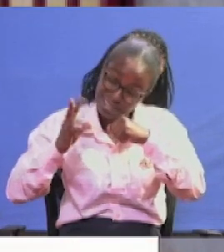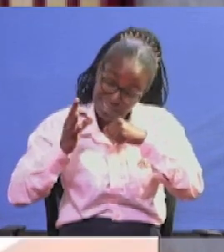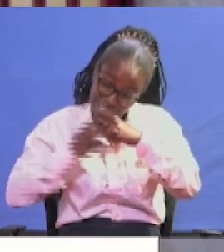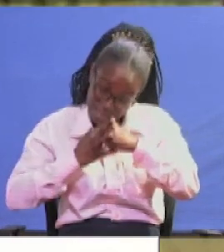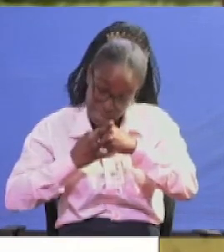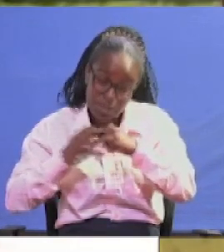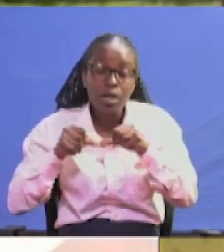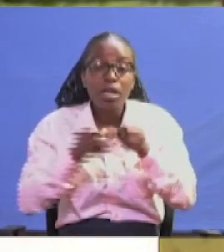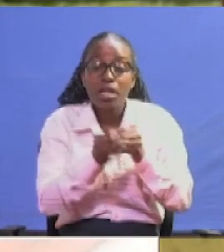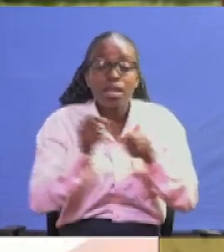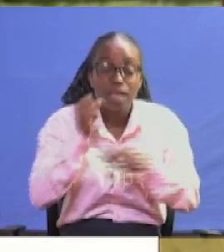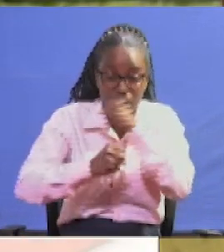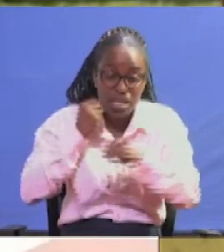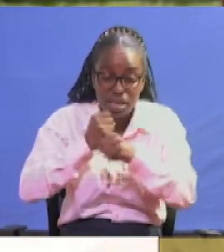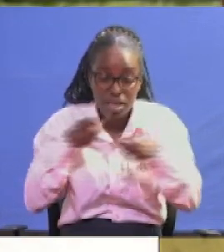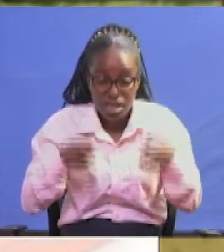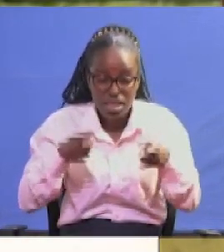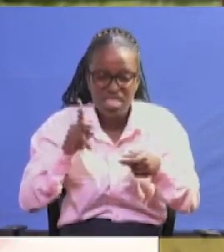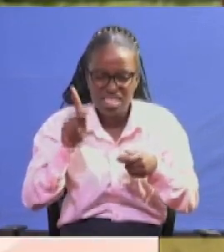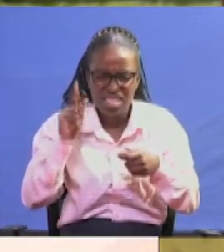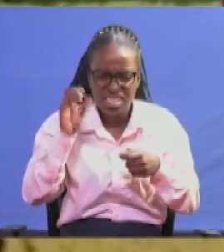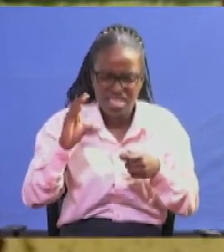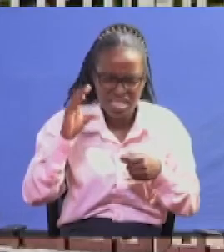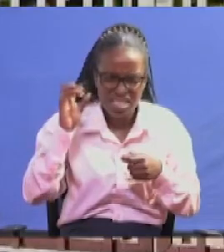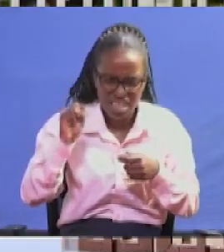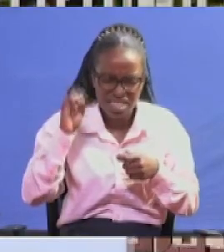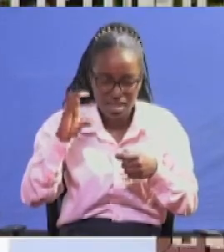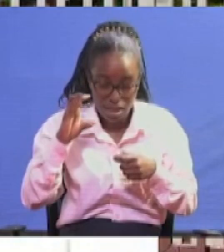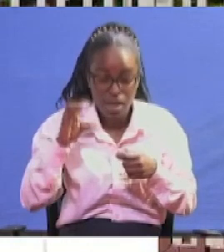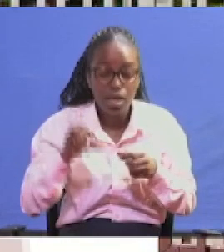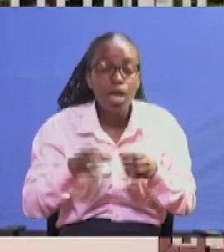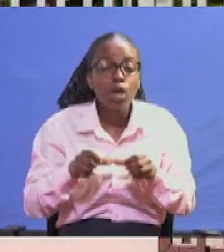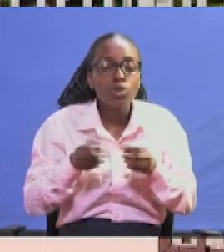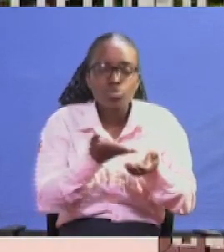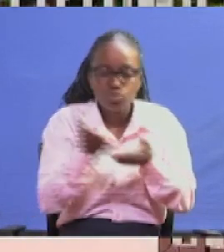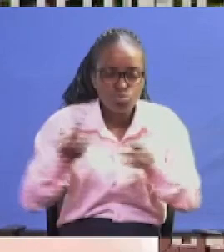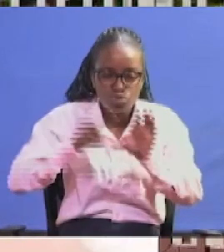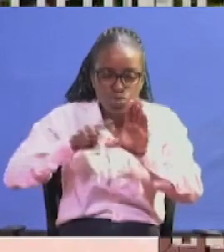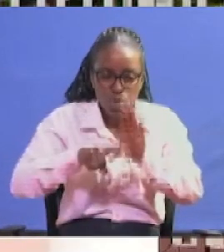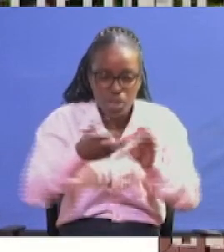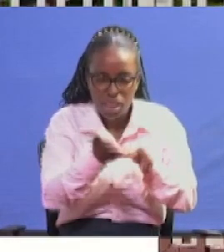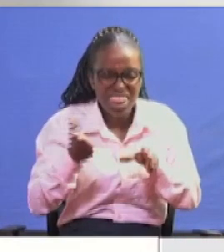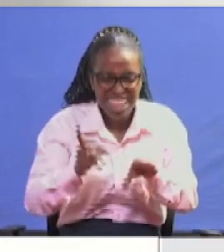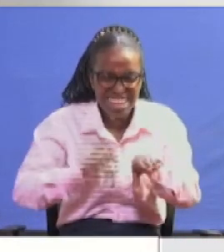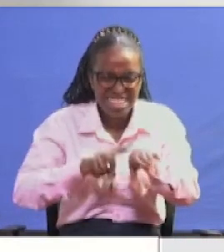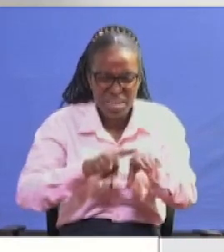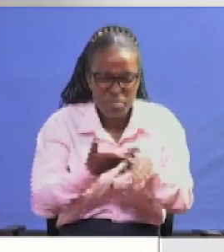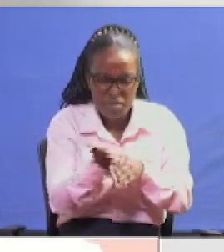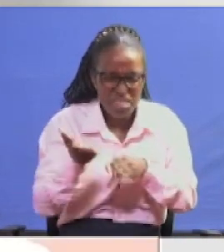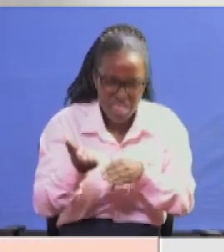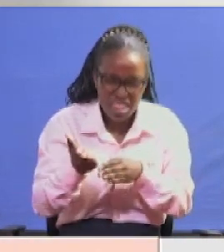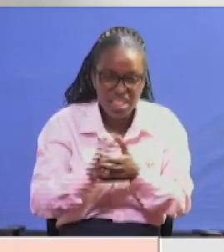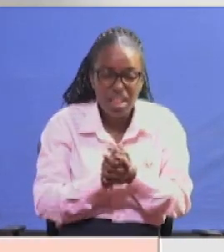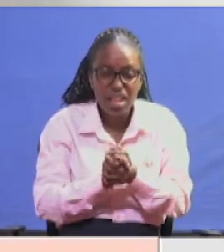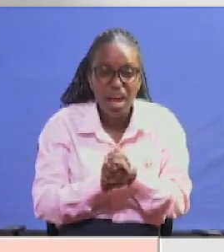wa KCSE kati ya mwaka 2014 na 2023. Watakaosajiliwa